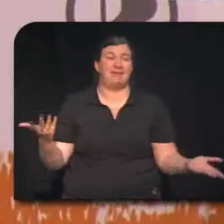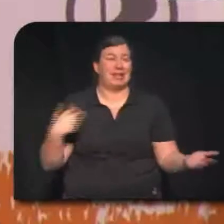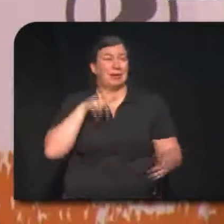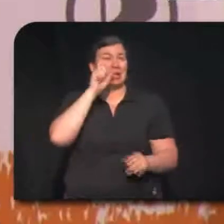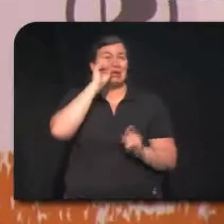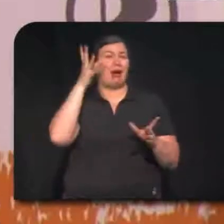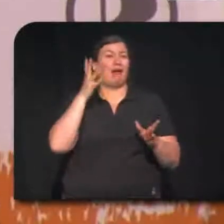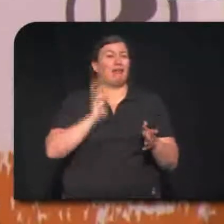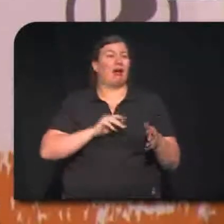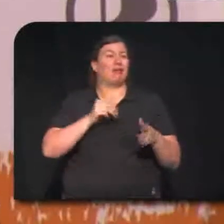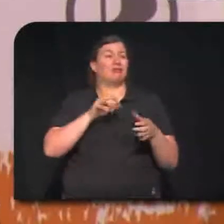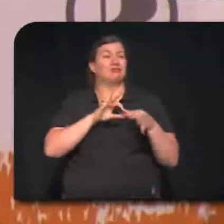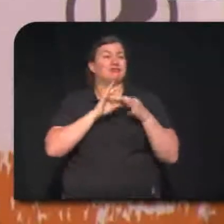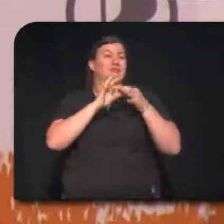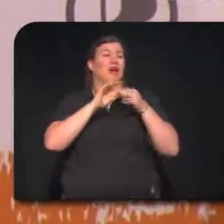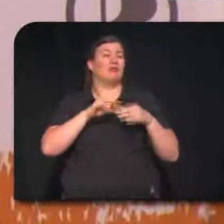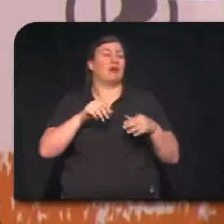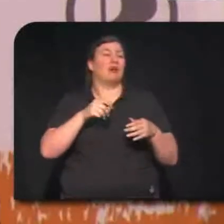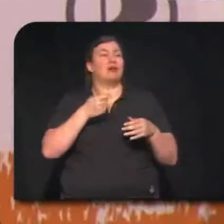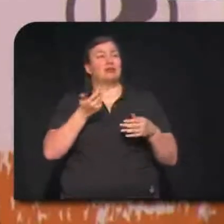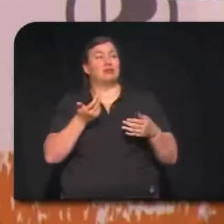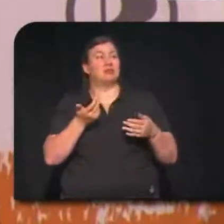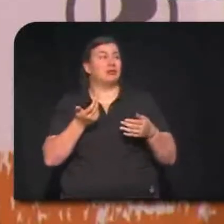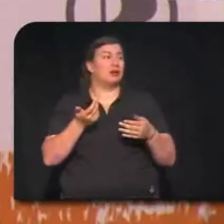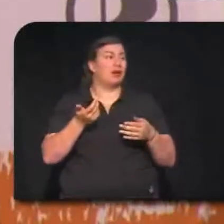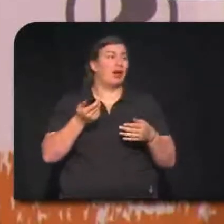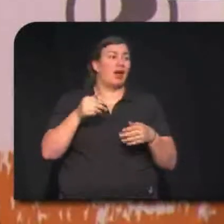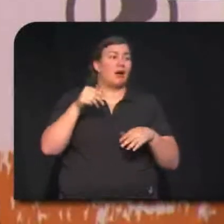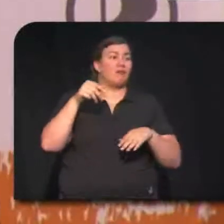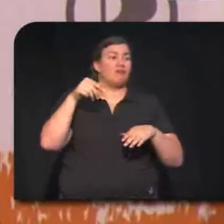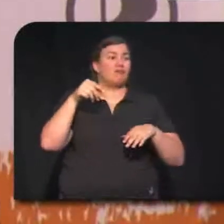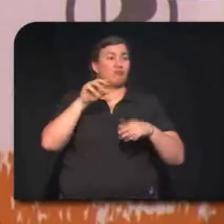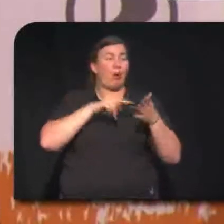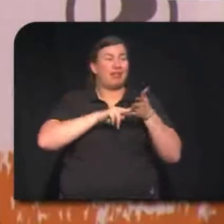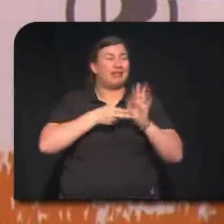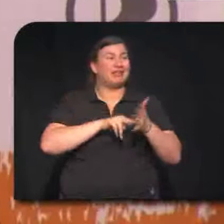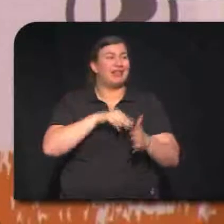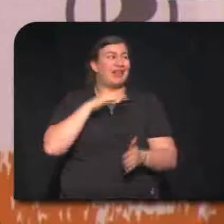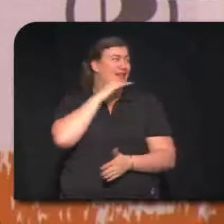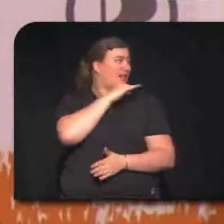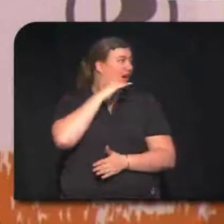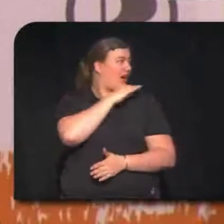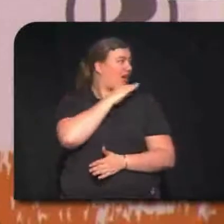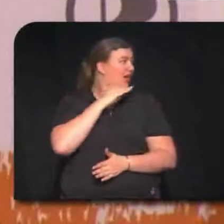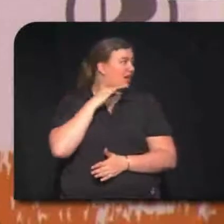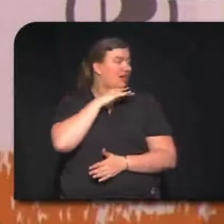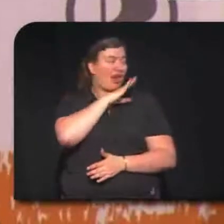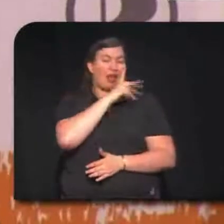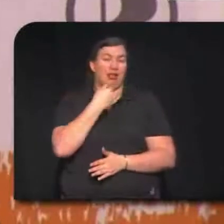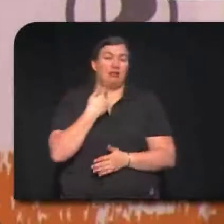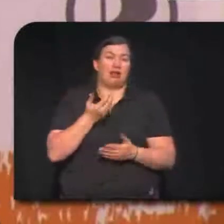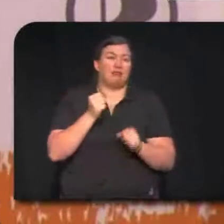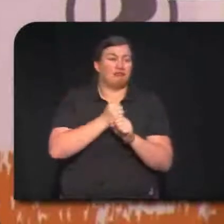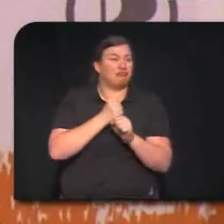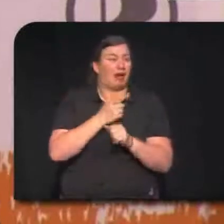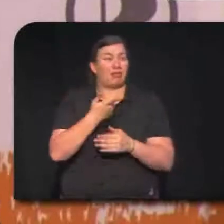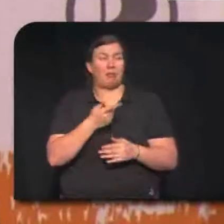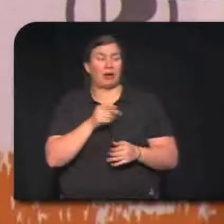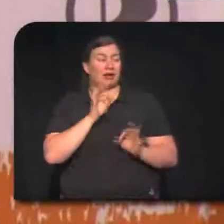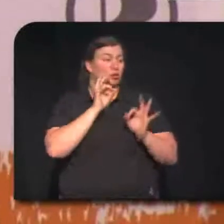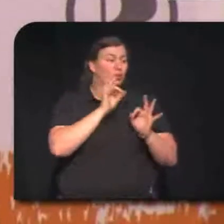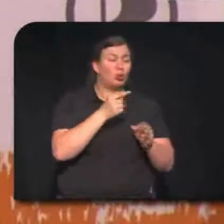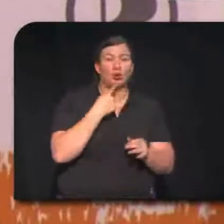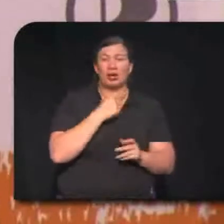Israel unterhalten man kann da manches gut manches schlecht finden da geht es aber in dem Antrag überhaupt nicht dafür